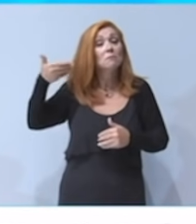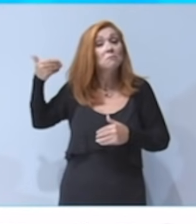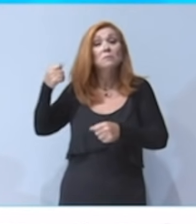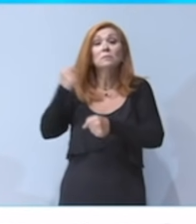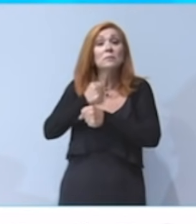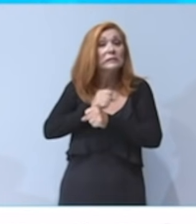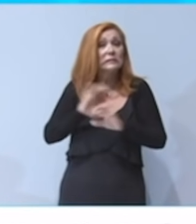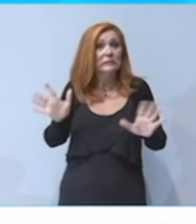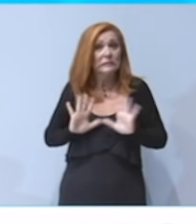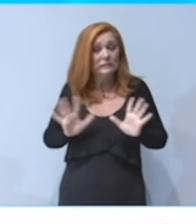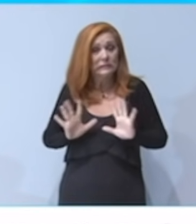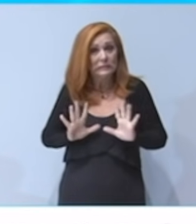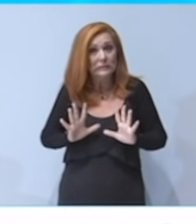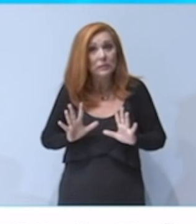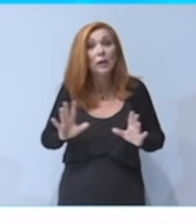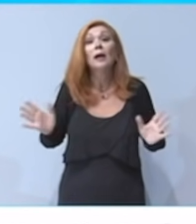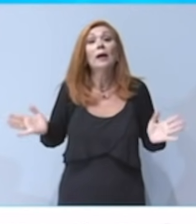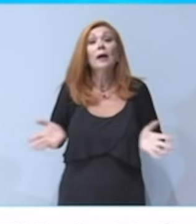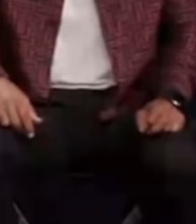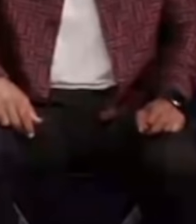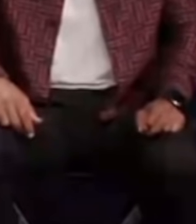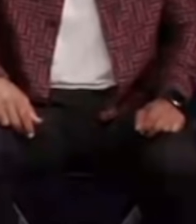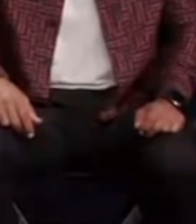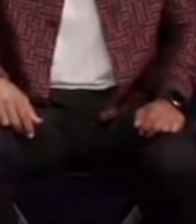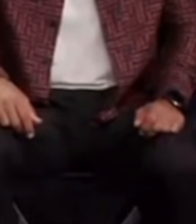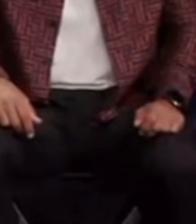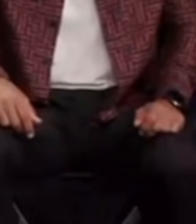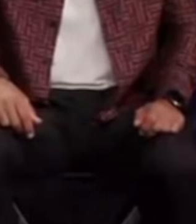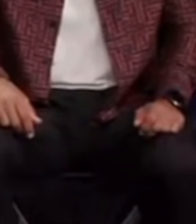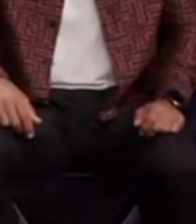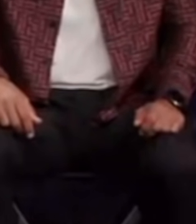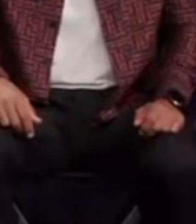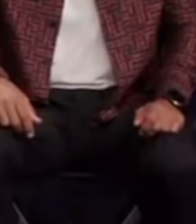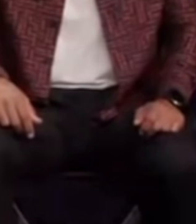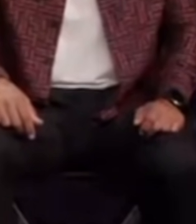Έχει τρελαθεί, ρε μαλάκα. Τι είναι αυτά, ρε παιδάκι μου, δηλαδή πραγματικά.